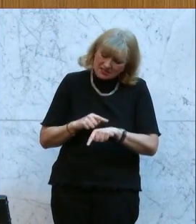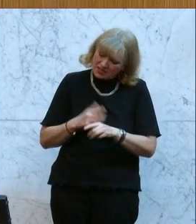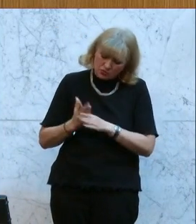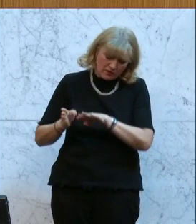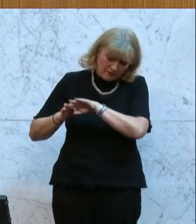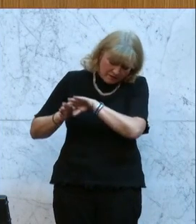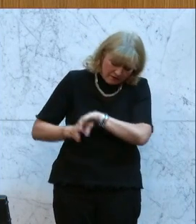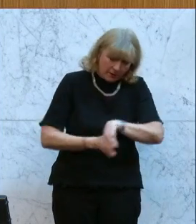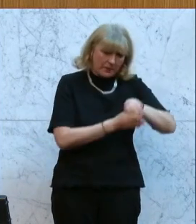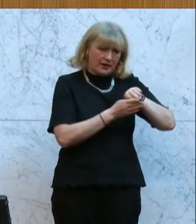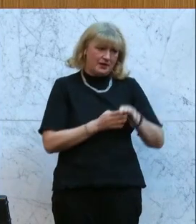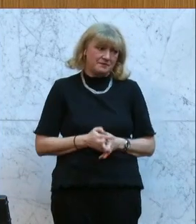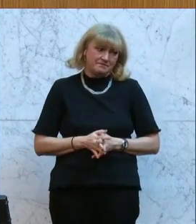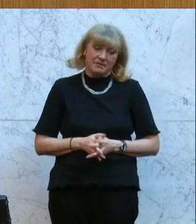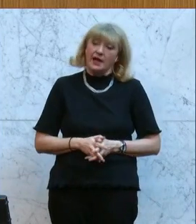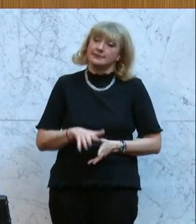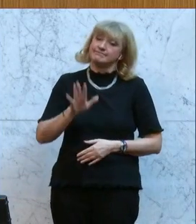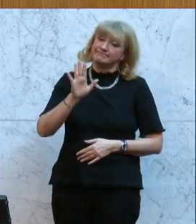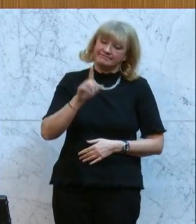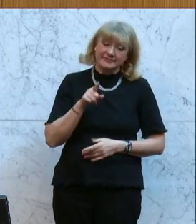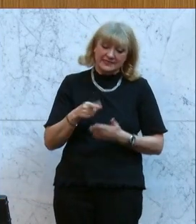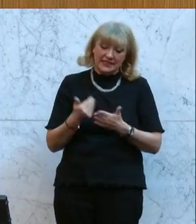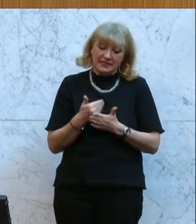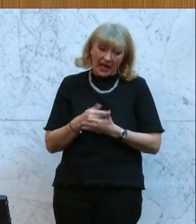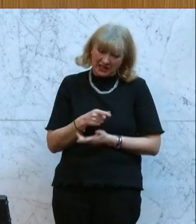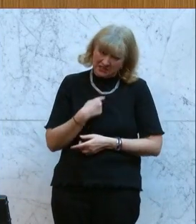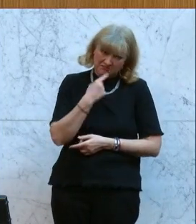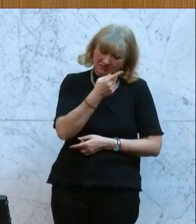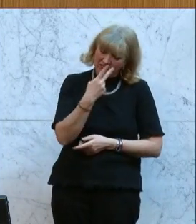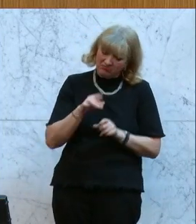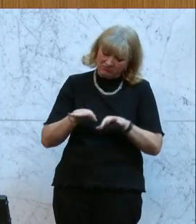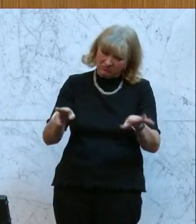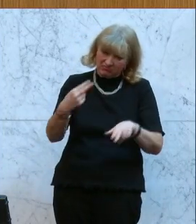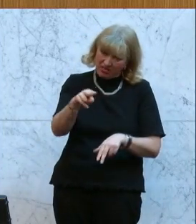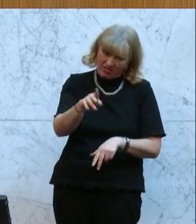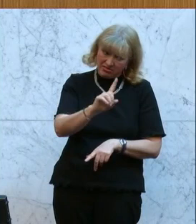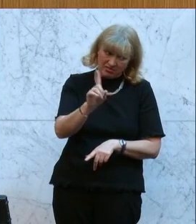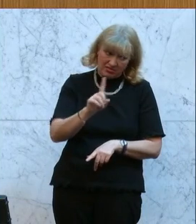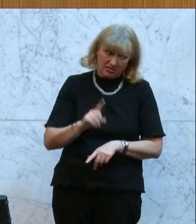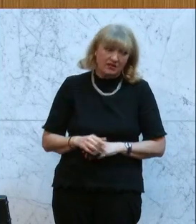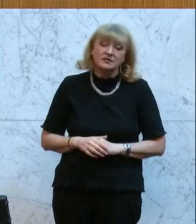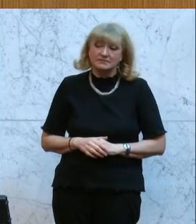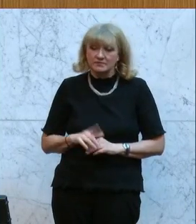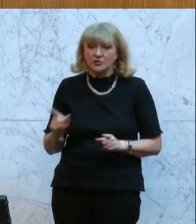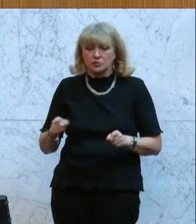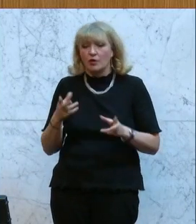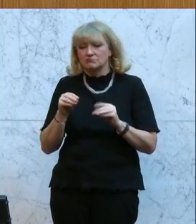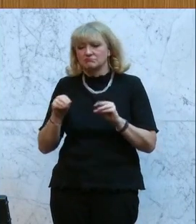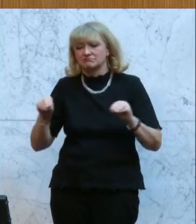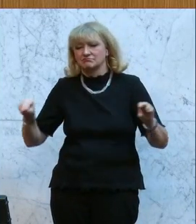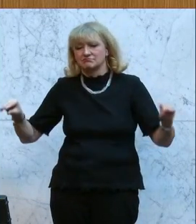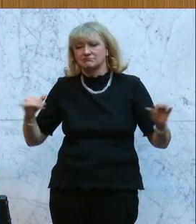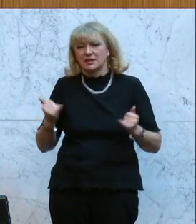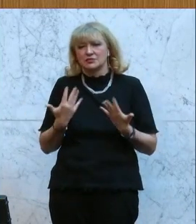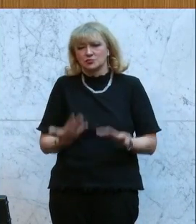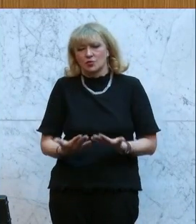vorbei. Nein, diese Nachricht verbreitet sich nicht. Rumgesprochen hat sich, dass man so weiter kann wie immer. Und